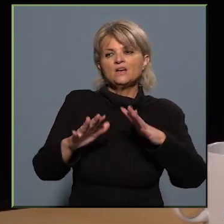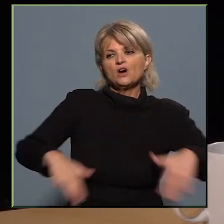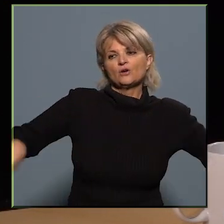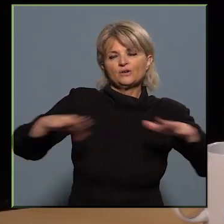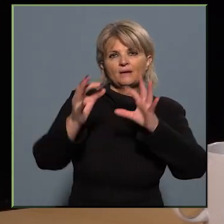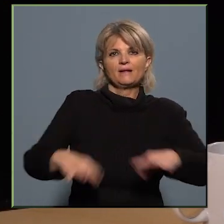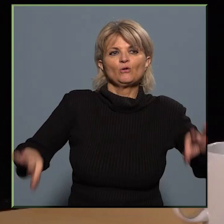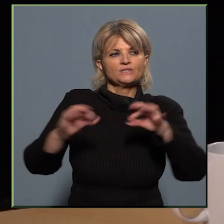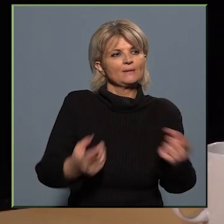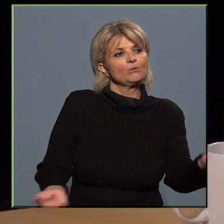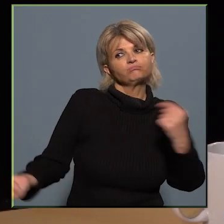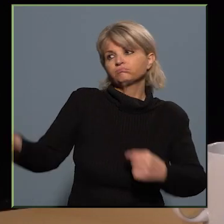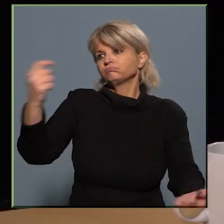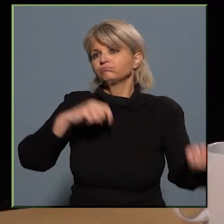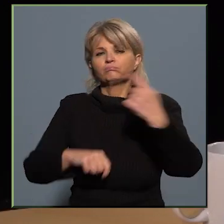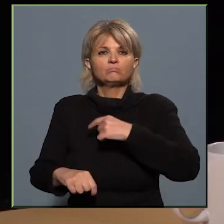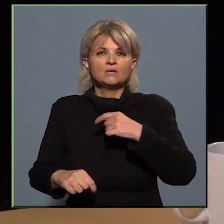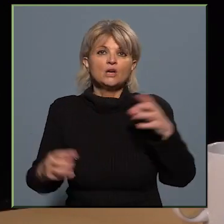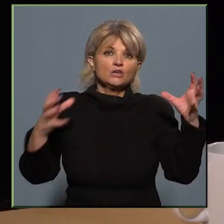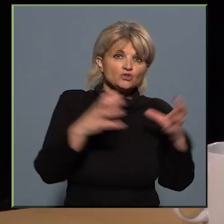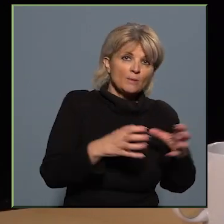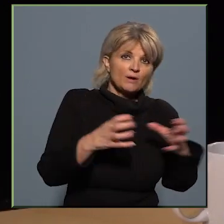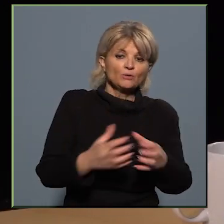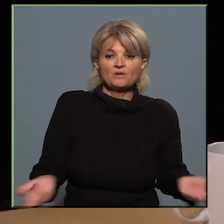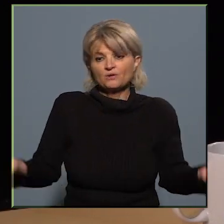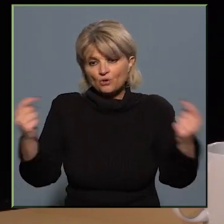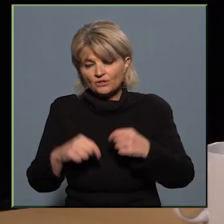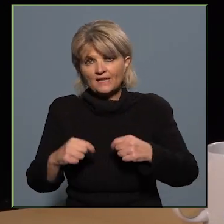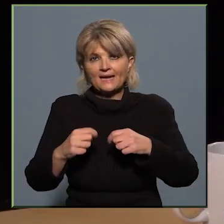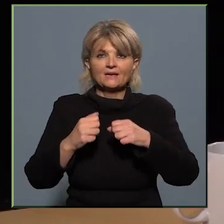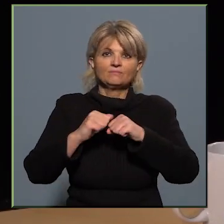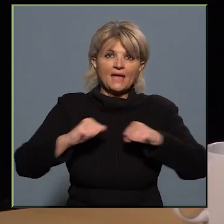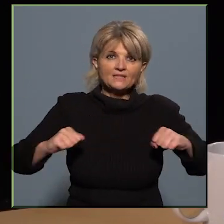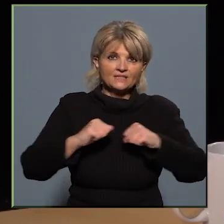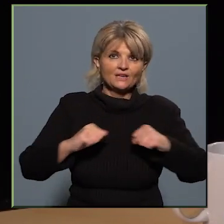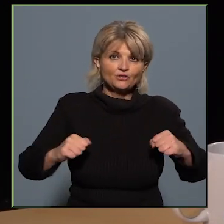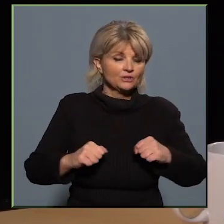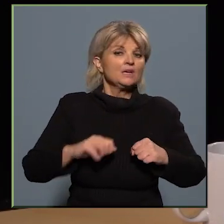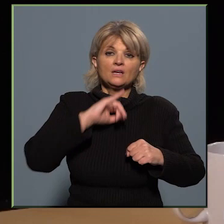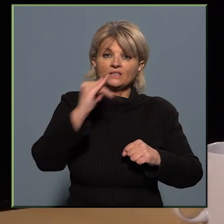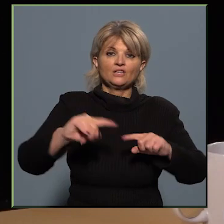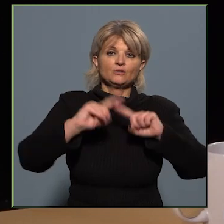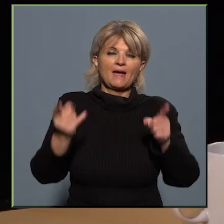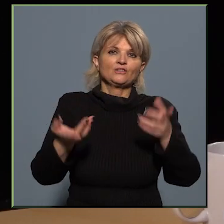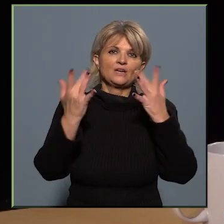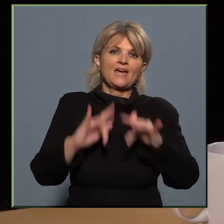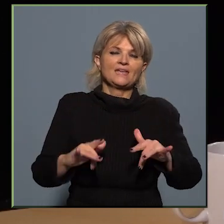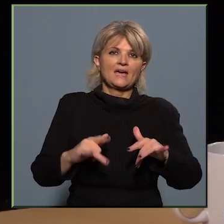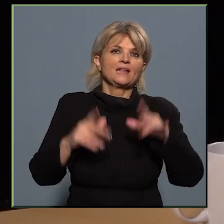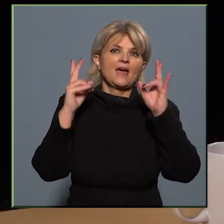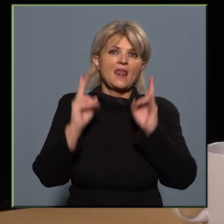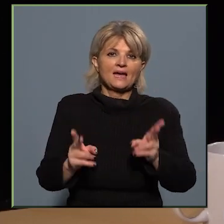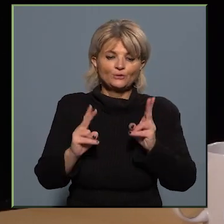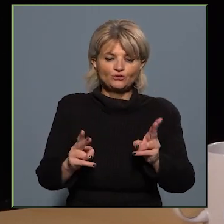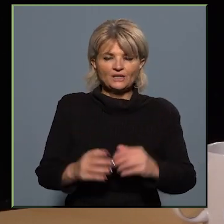országokból csapatok, válogatott versenyzők akár ide jönnek edzeni, hiszen nincs máshol lehetőség. Ebben nyilván